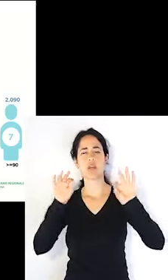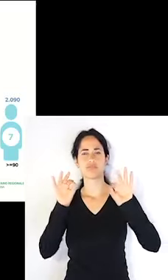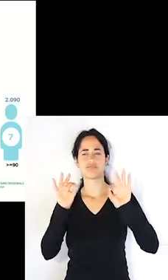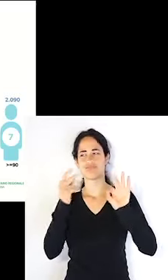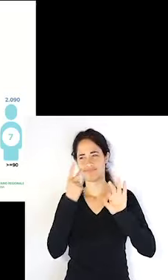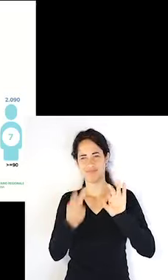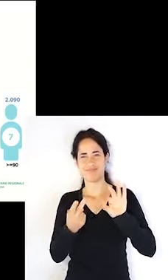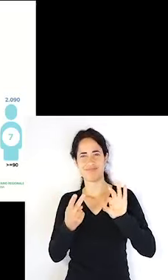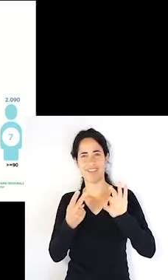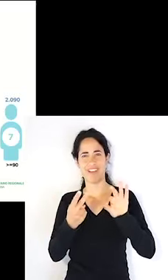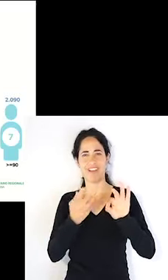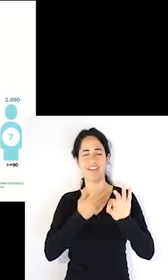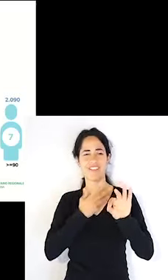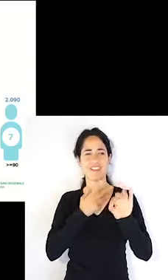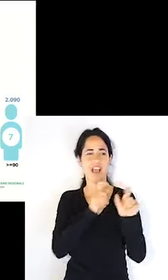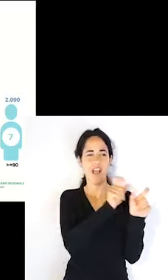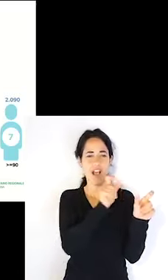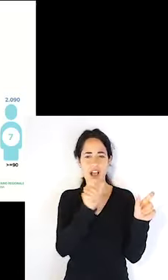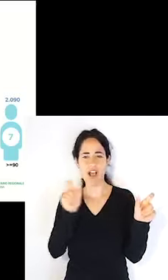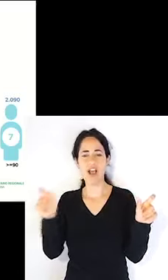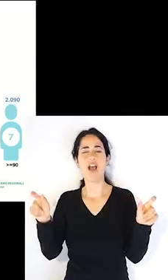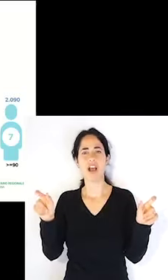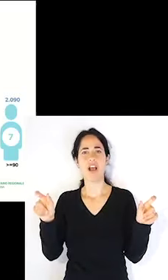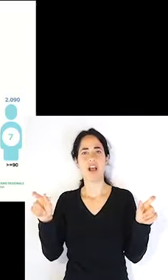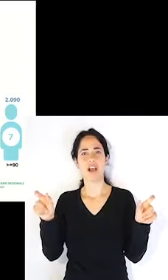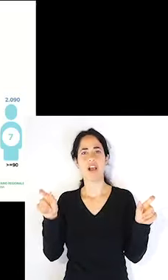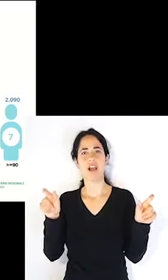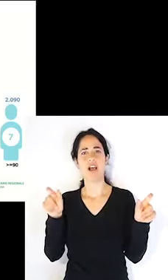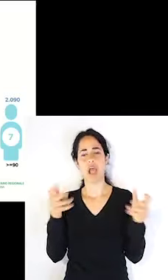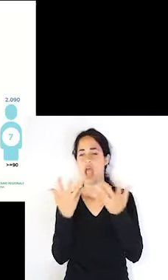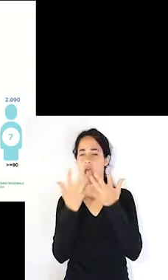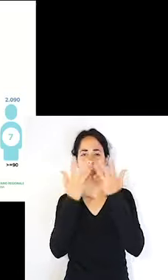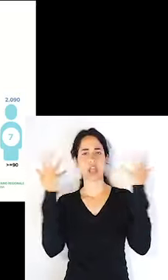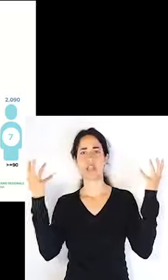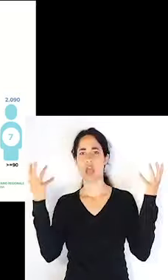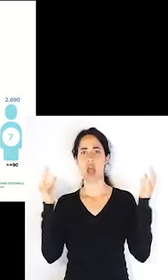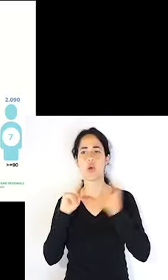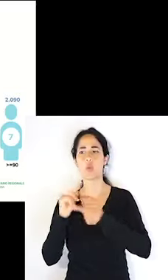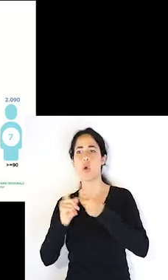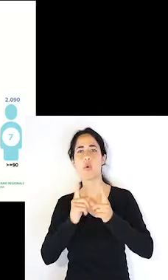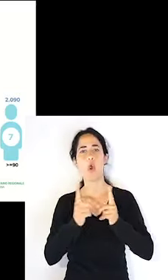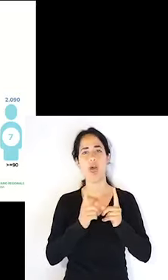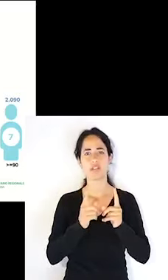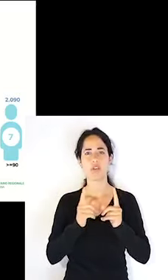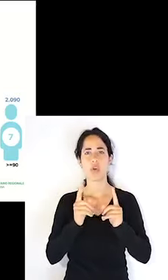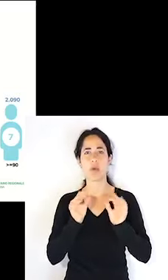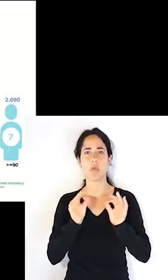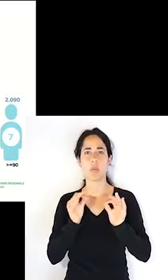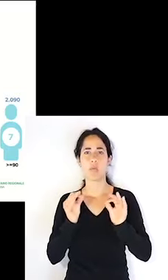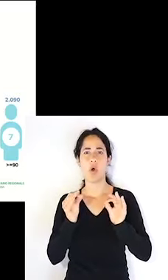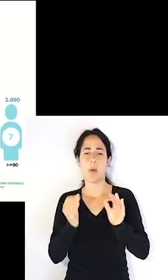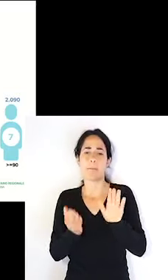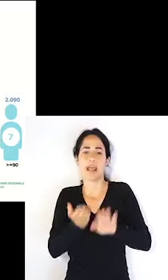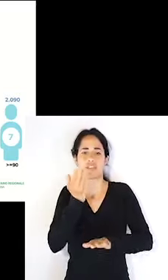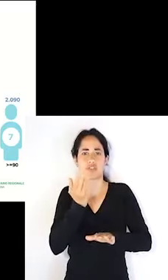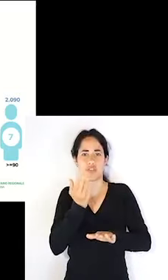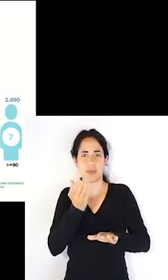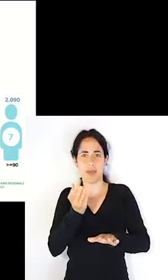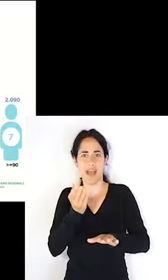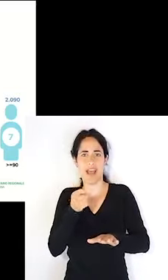vi mostro, rende evidente quella che è la popolazione, diciamo, principale